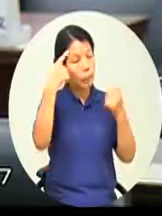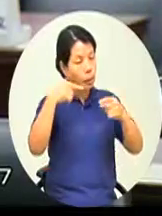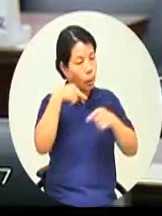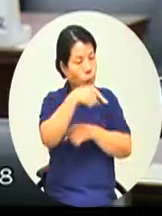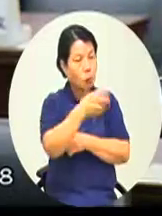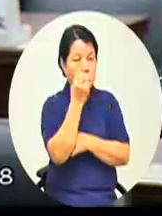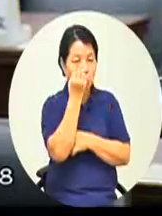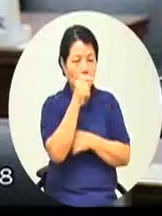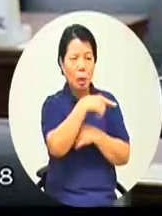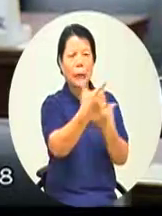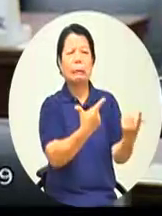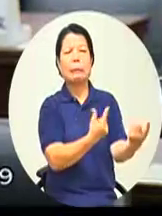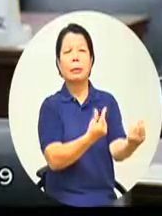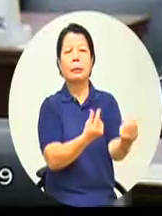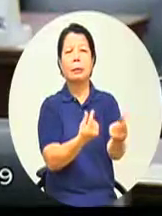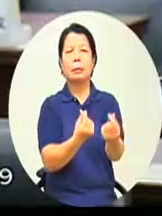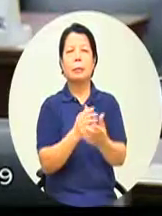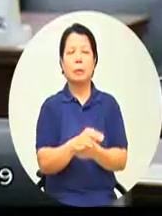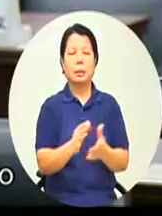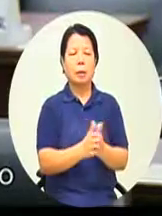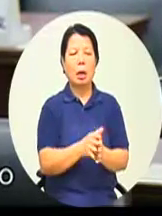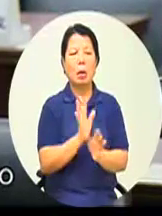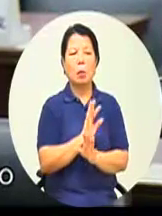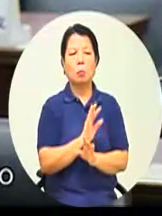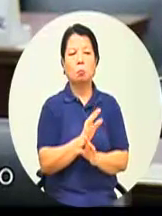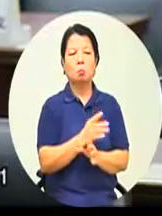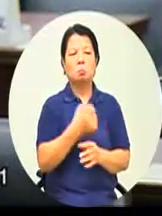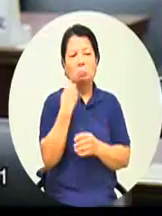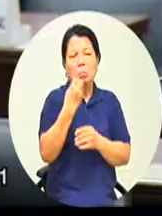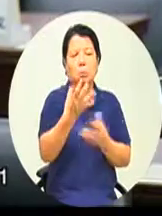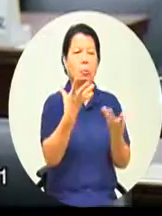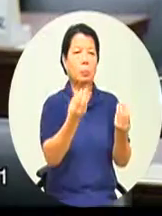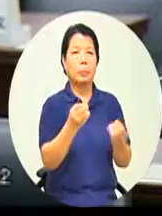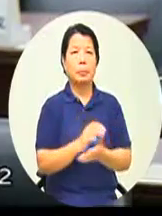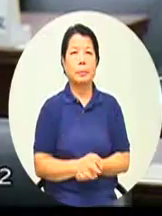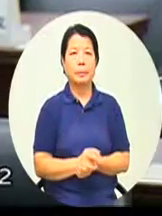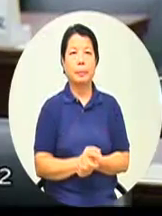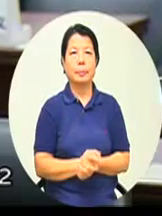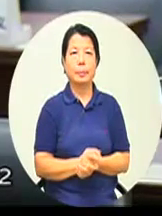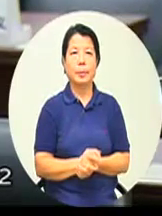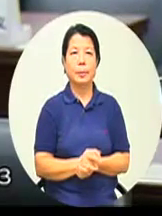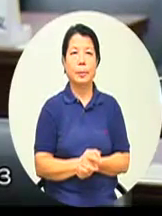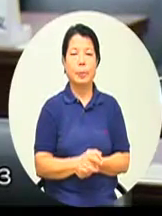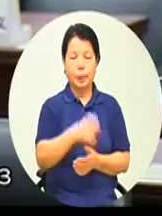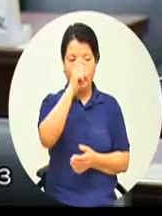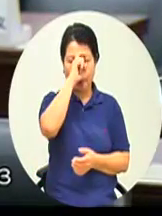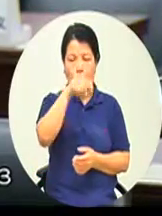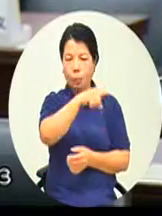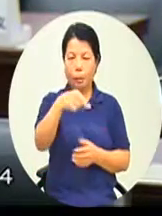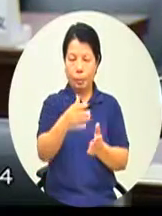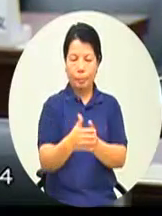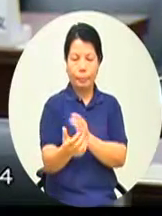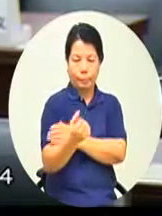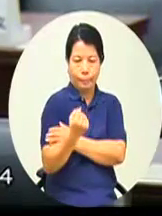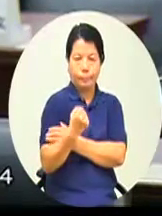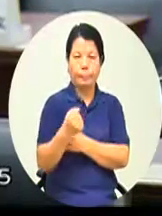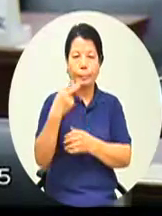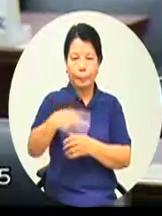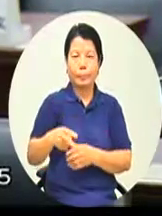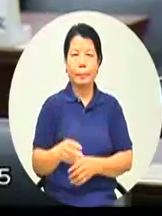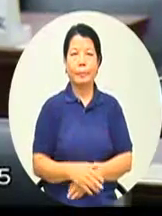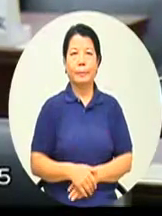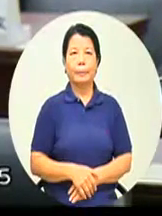较看到安尼，也无啥物成长，吼、哦！希望讲文化局者吼，会当佮较加油一下哈、哦，